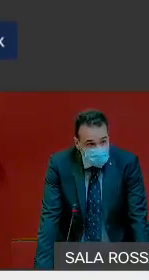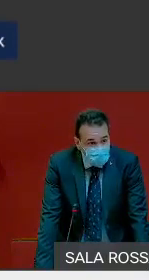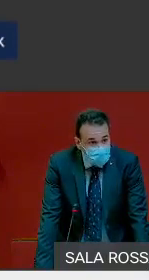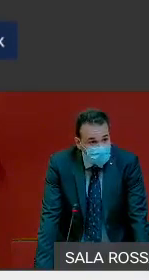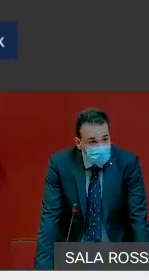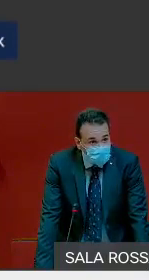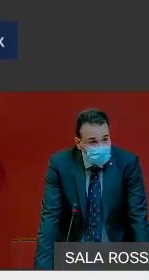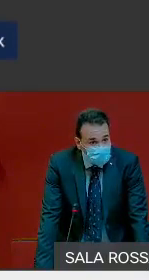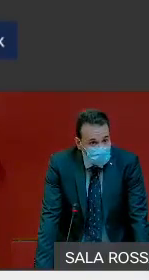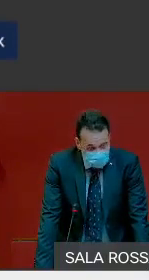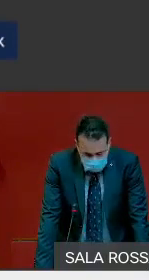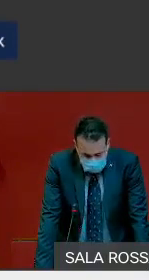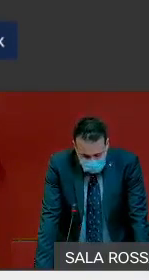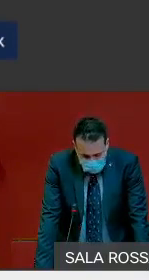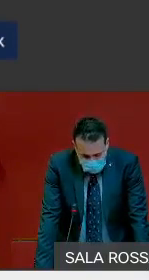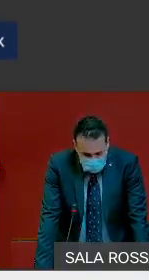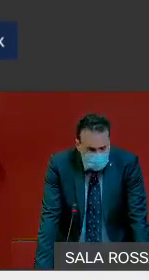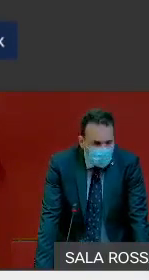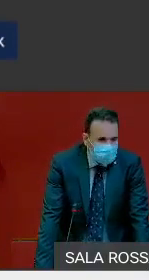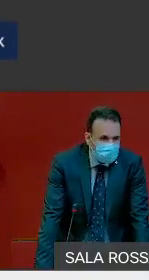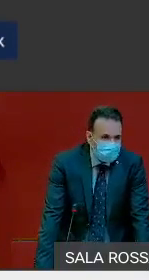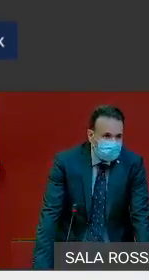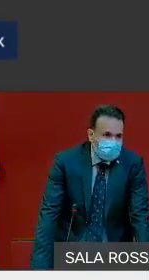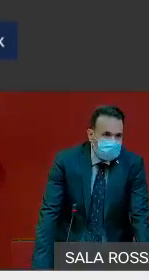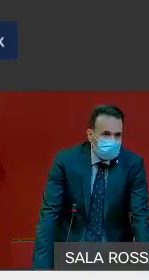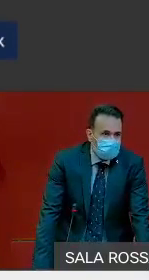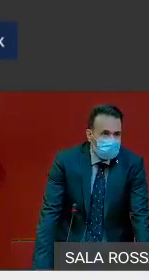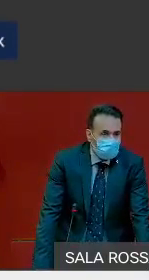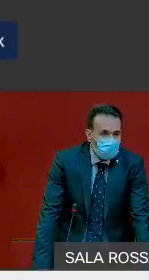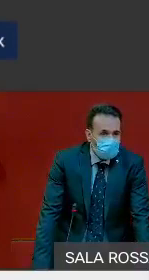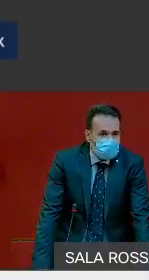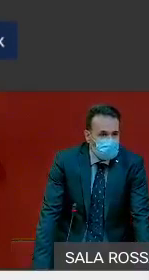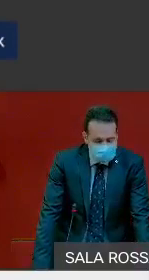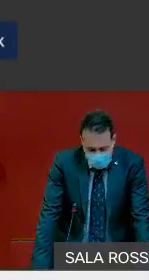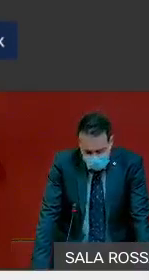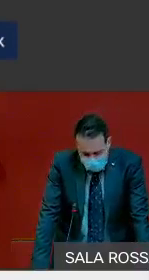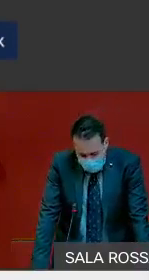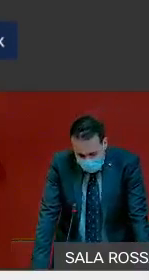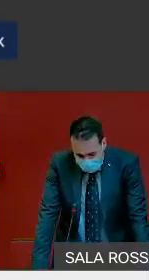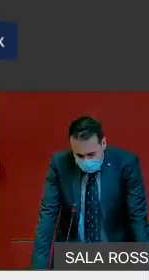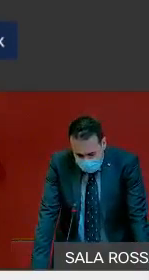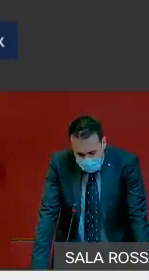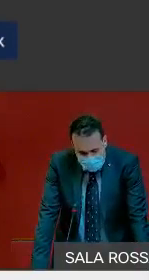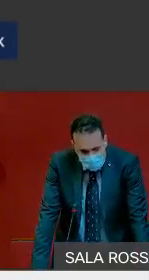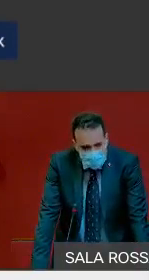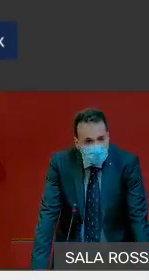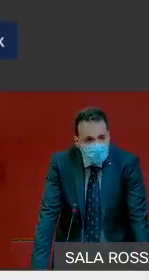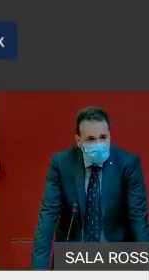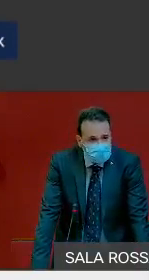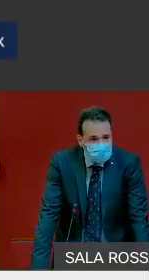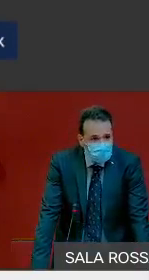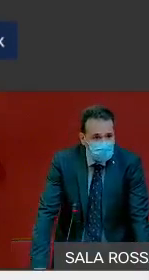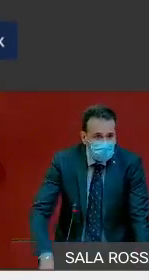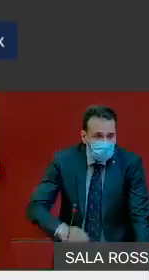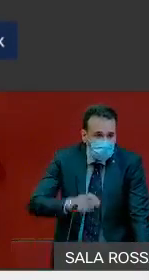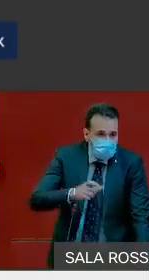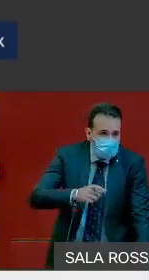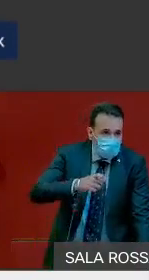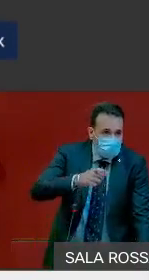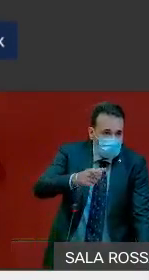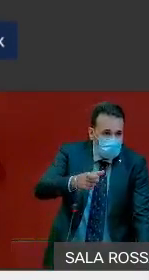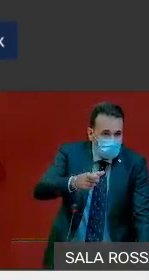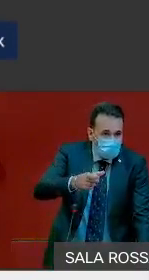per genova e non soltanto per genova qua si parla di funzioni comunque logistiche logistiche connesse con